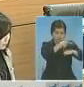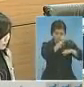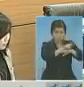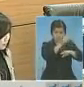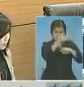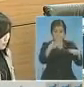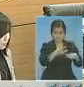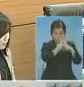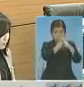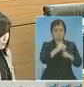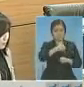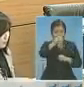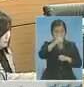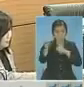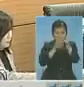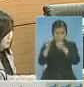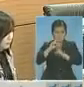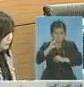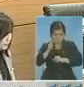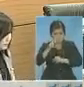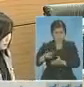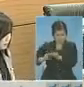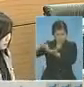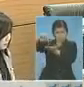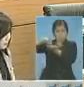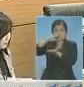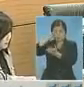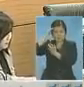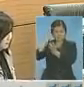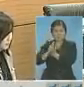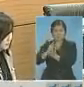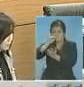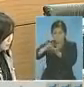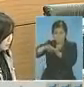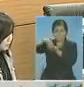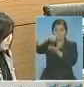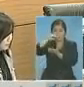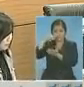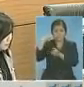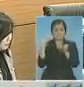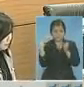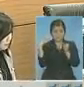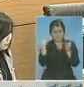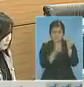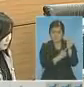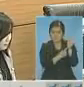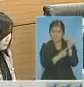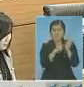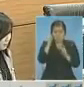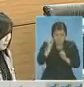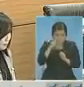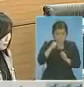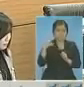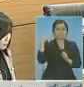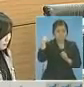ฉันอุตส่าห์อธิบาย2ครั้งแล้วเขาก็ยังลุกขึ้นมาพูดอีกนะคะลุกขึ้นมาพูดอีกว่ามันมีใช่ก็มันมีแต่มัน